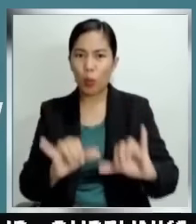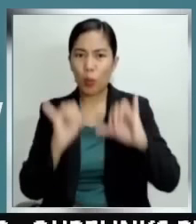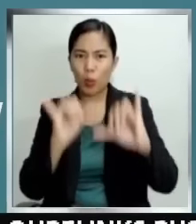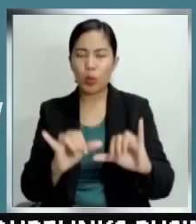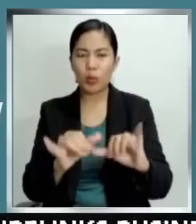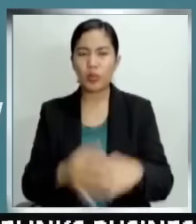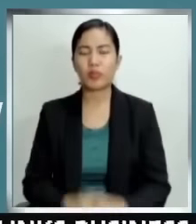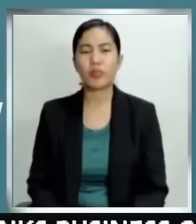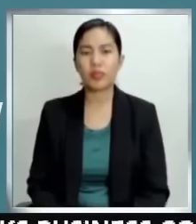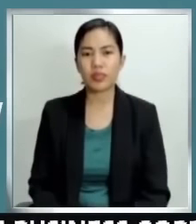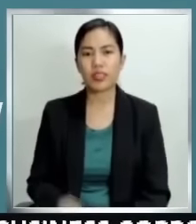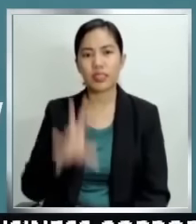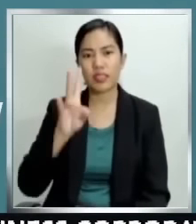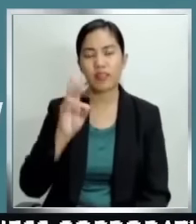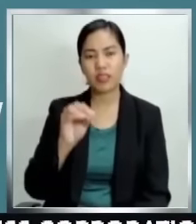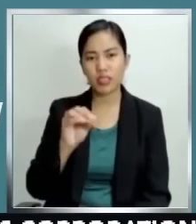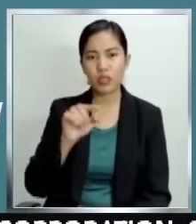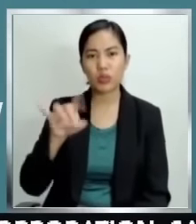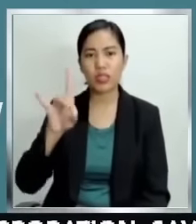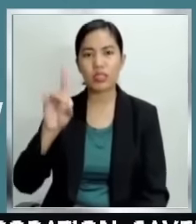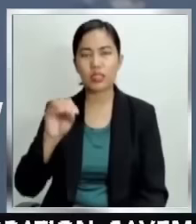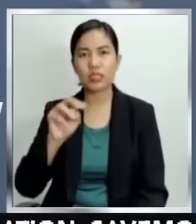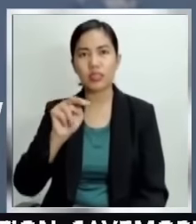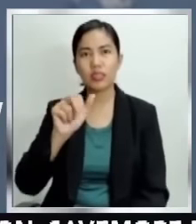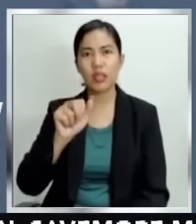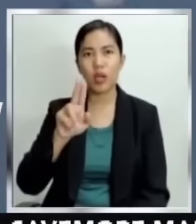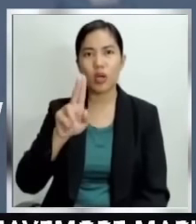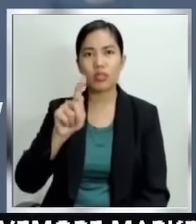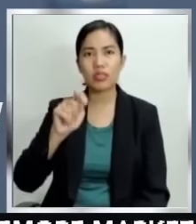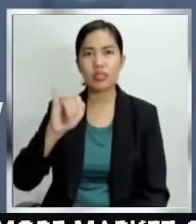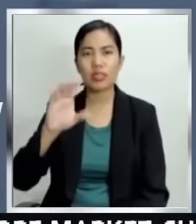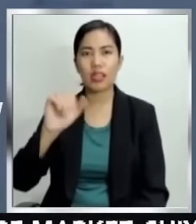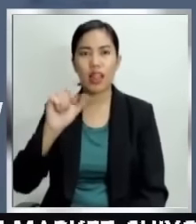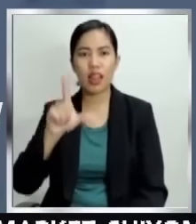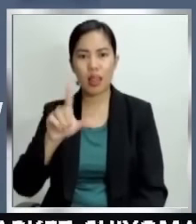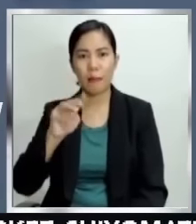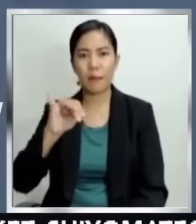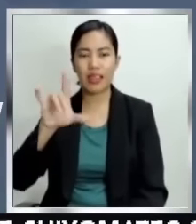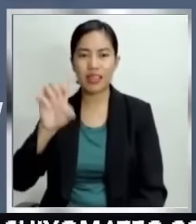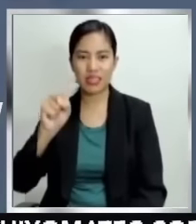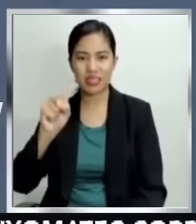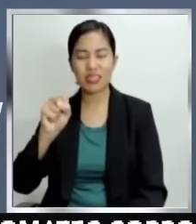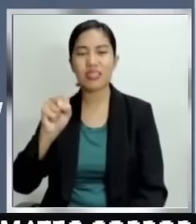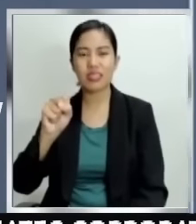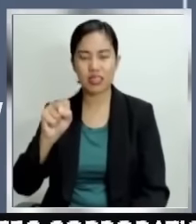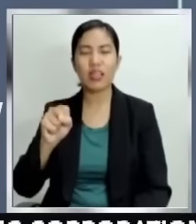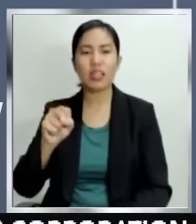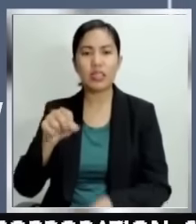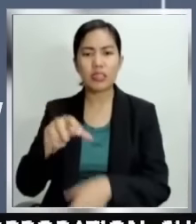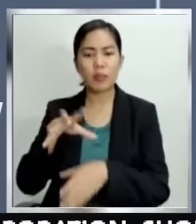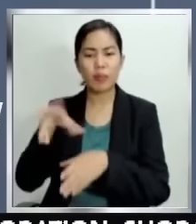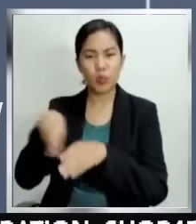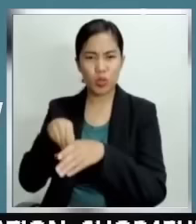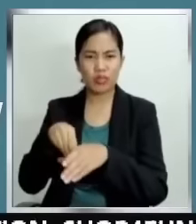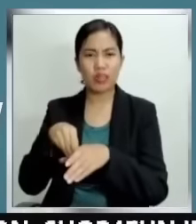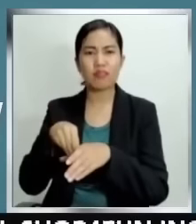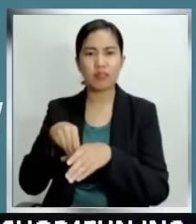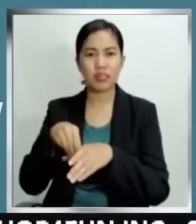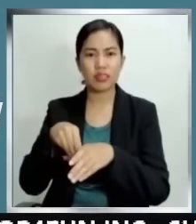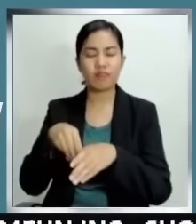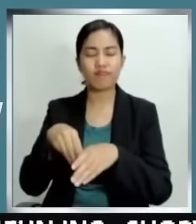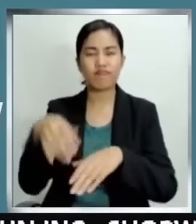miles lamang o hanggang 148 kilometers sa Palawan at nasa loob sila ng Exclusive Economic Zone o EEZ ng Pilipinas. Kaya